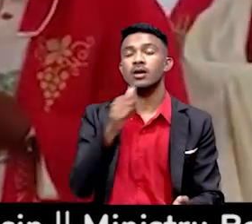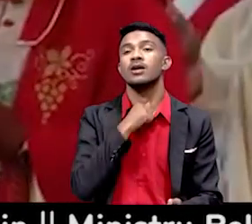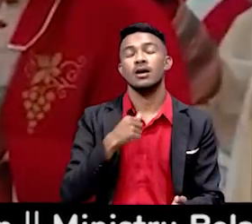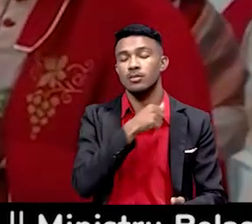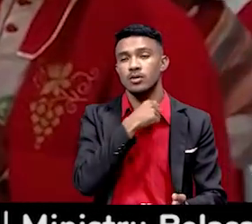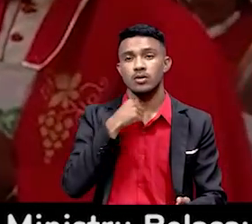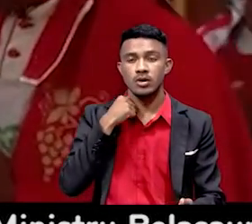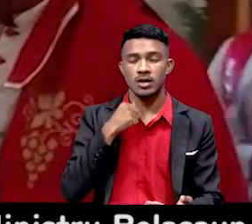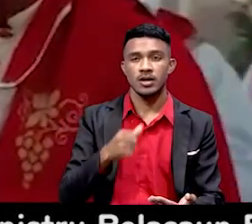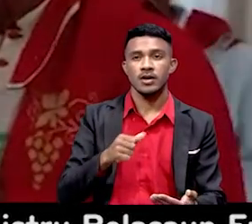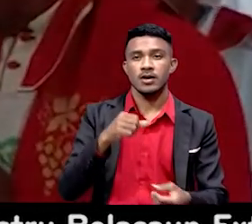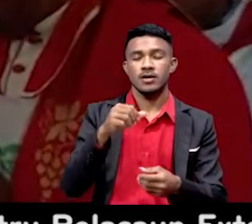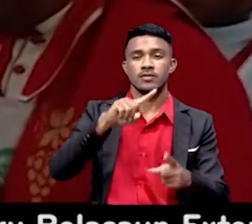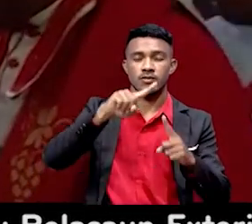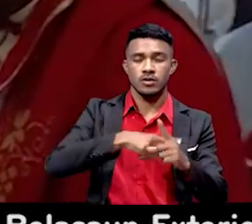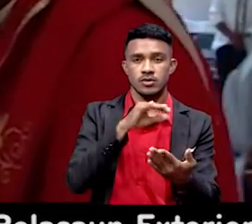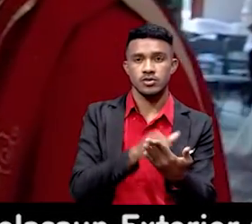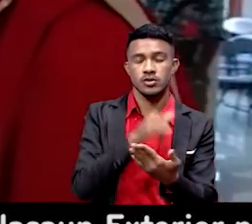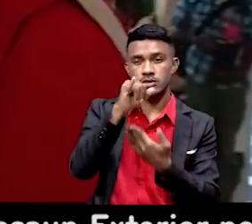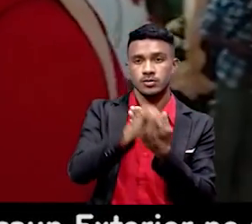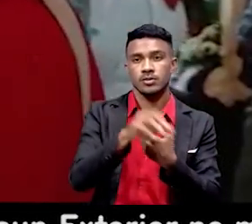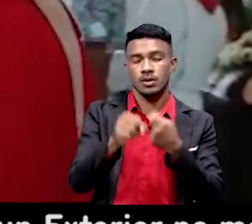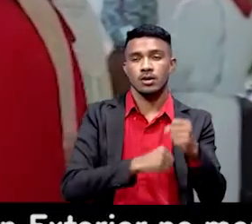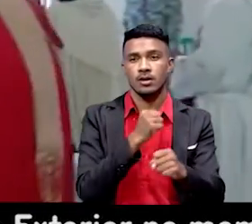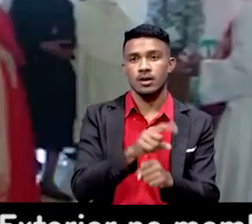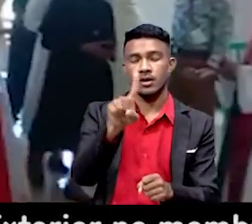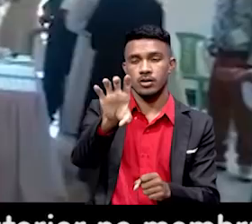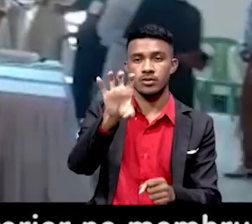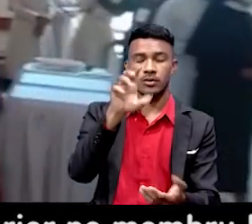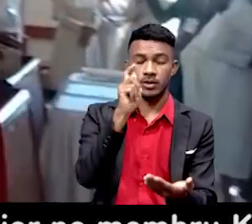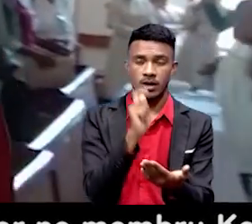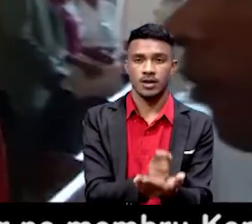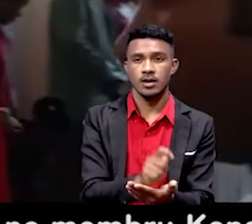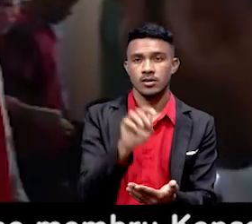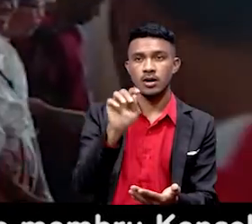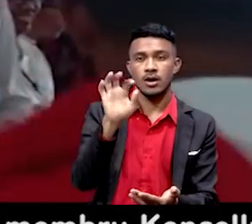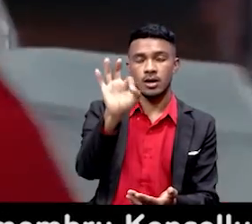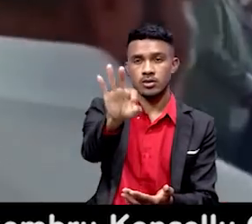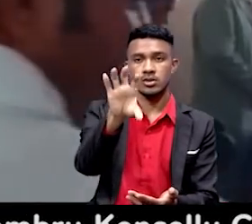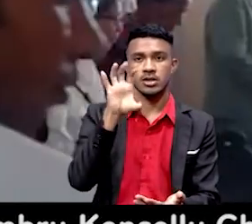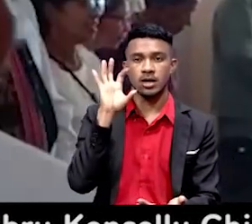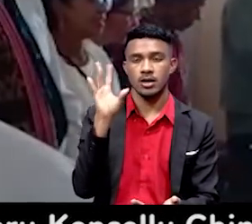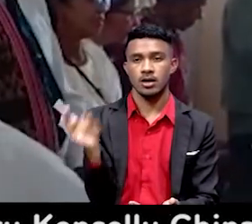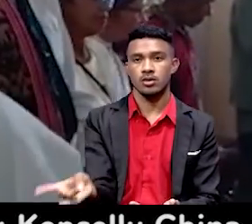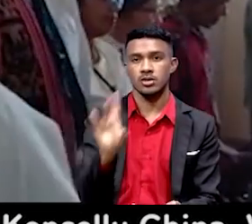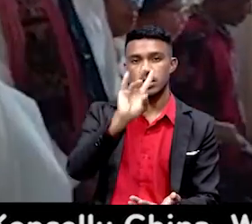zunyu tinan rihun ida atu sia hitunulu resing hitu. Nosimu ordenasaun